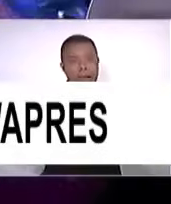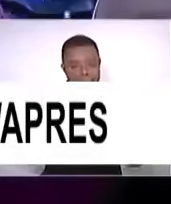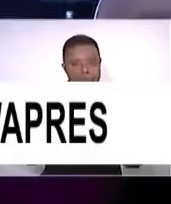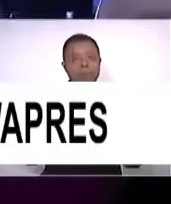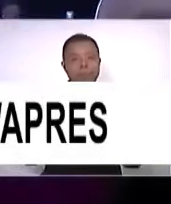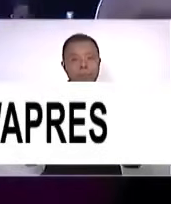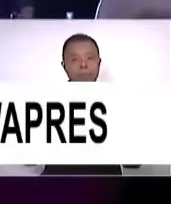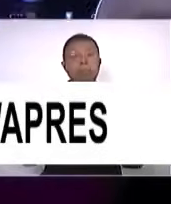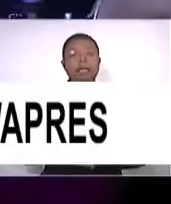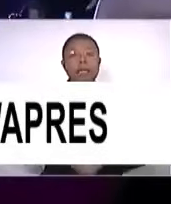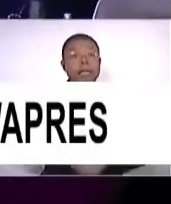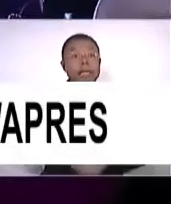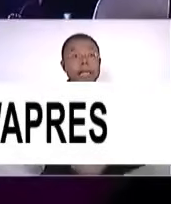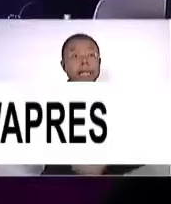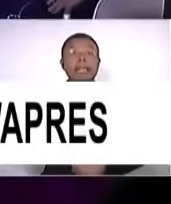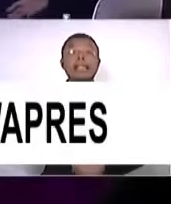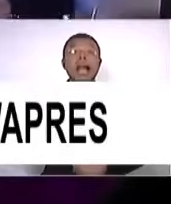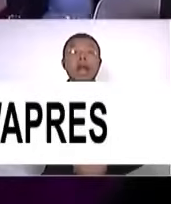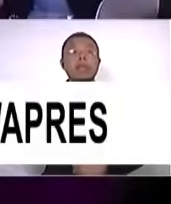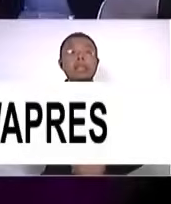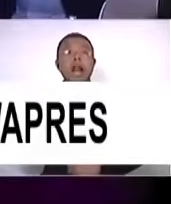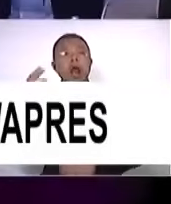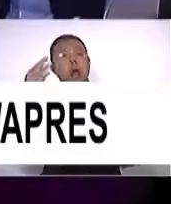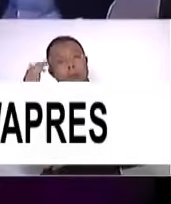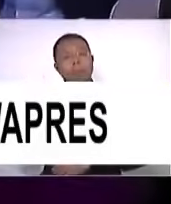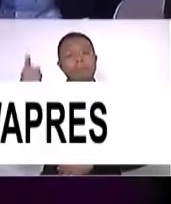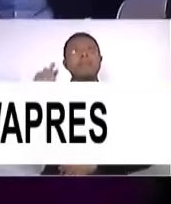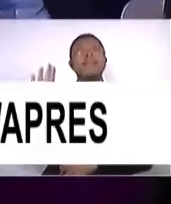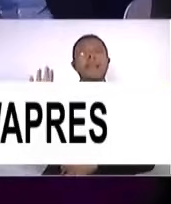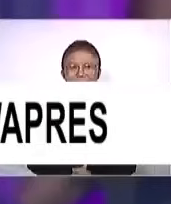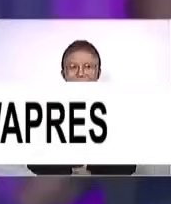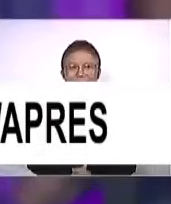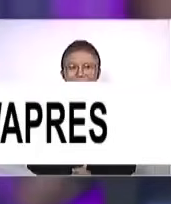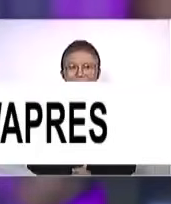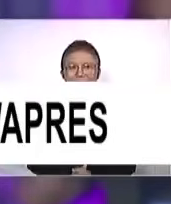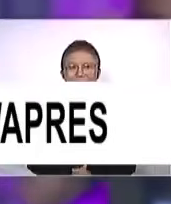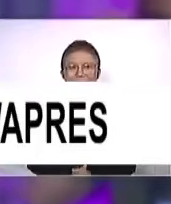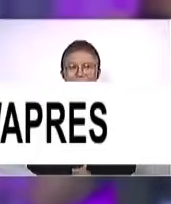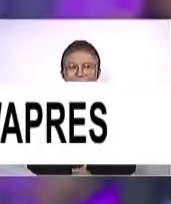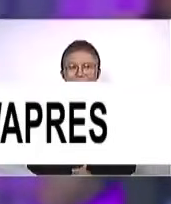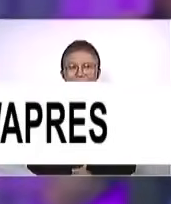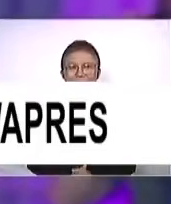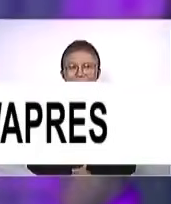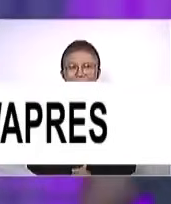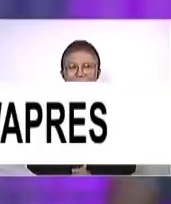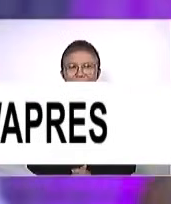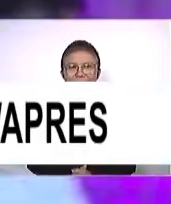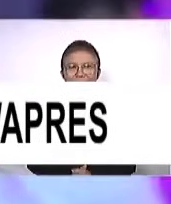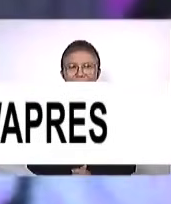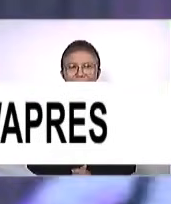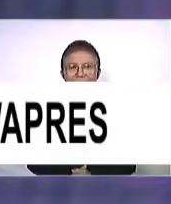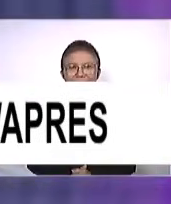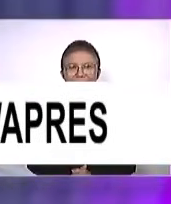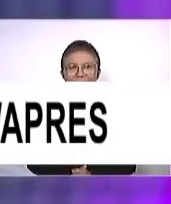internasional dan lain sebagainya he he yang juga menarik ya untuk dicermati tadi ee Kang Ujang di